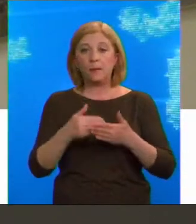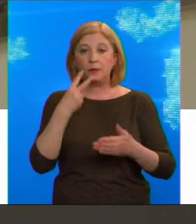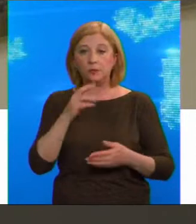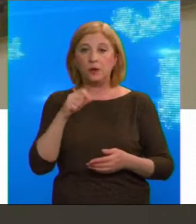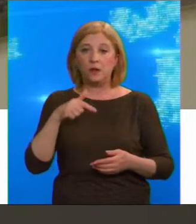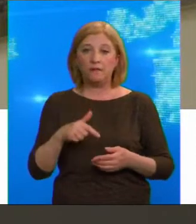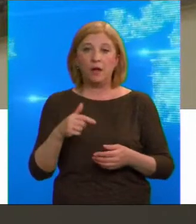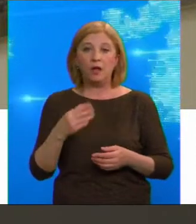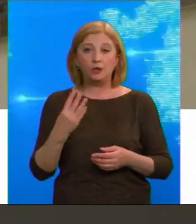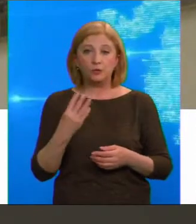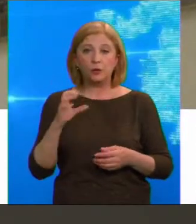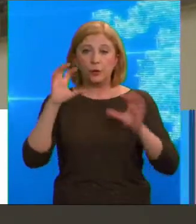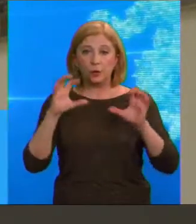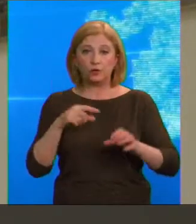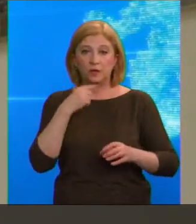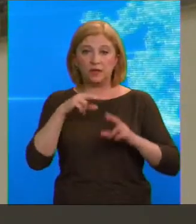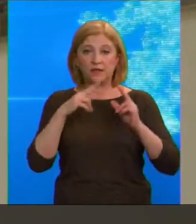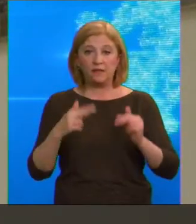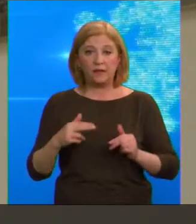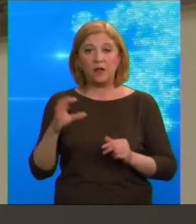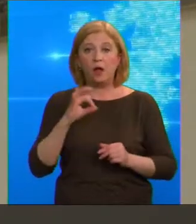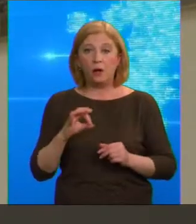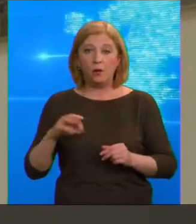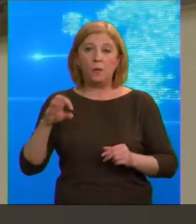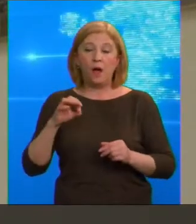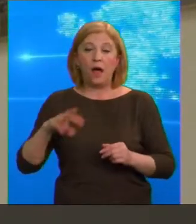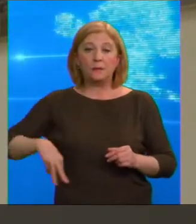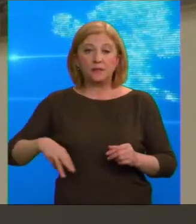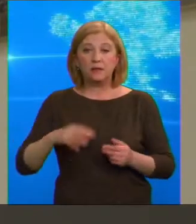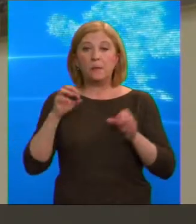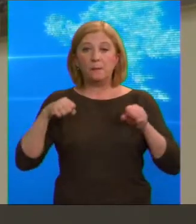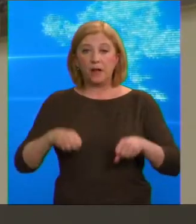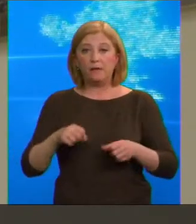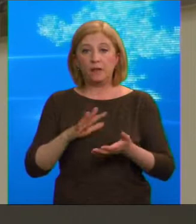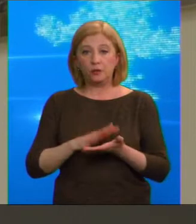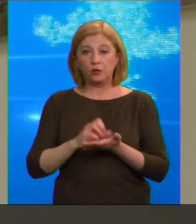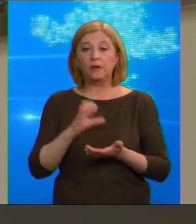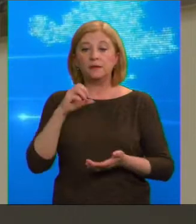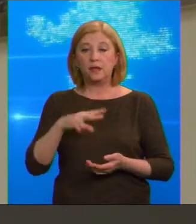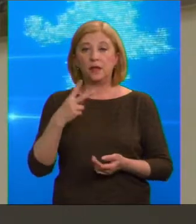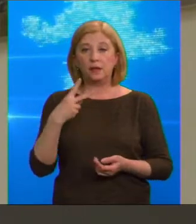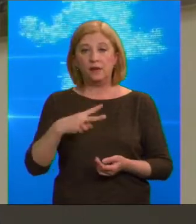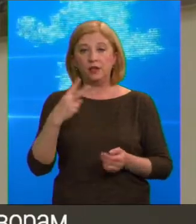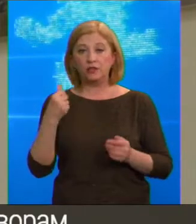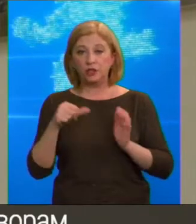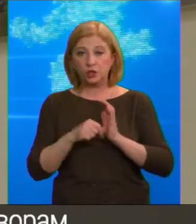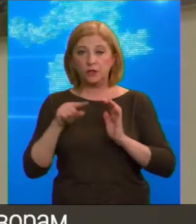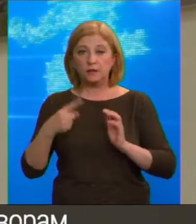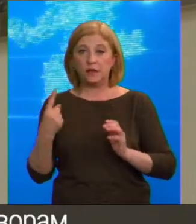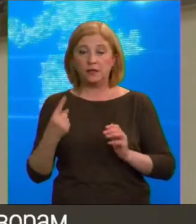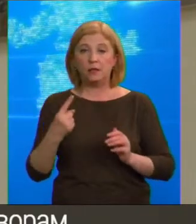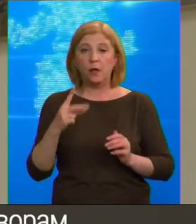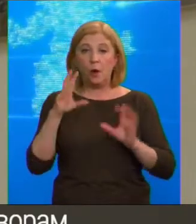главой 14 Кодекса Российской Федерации об административных правонарушениях и статьей 26.1 Кодекса Российской Федерации